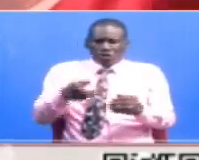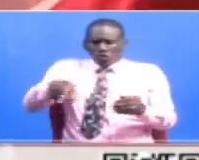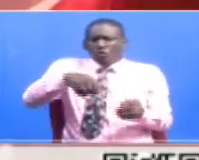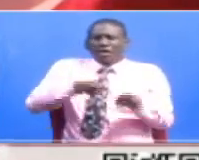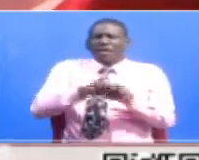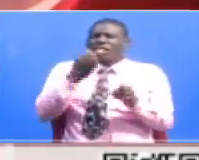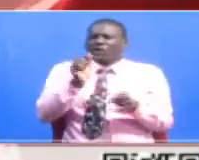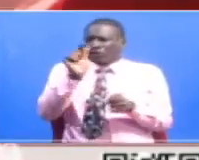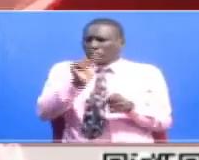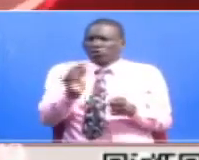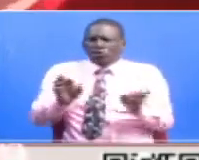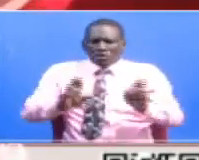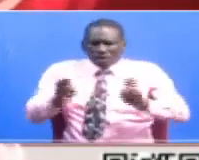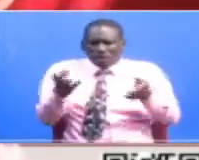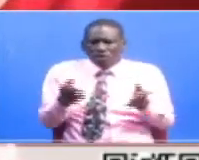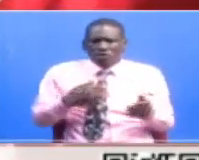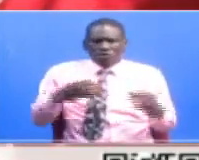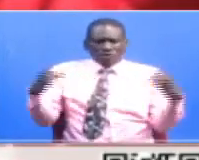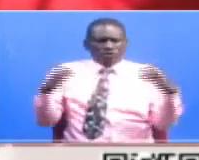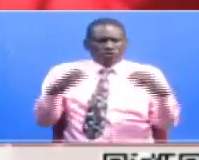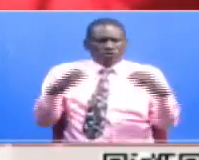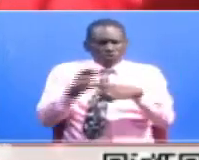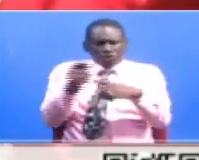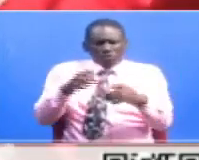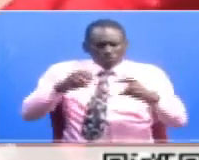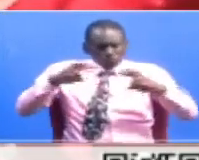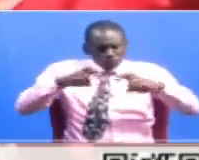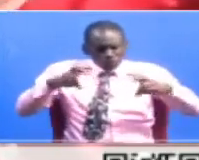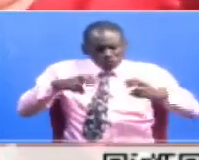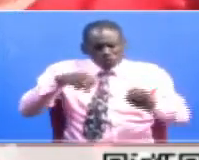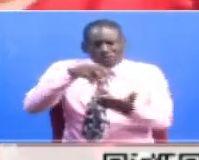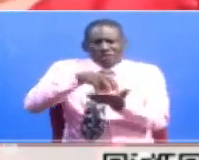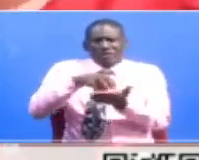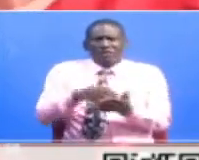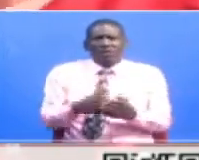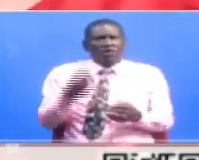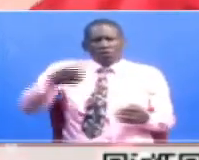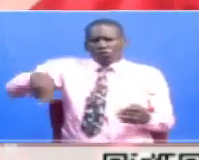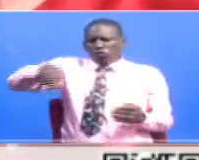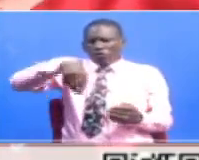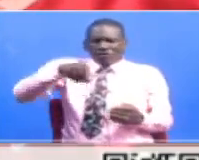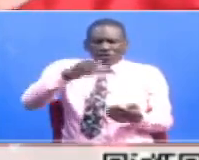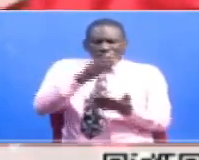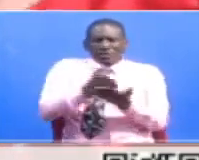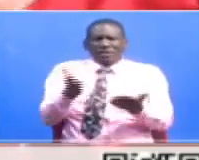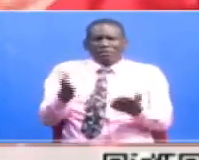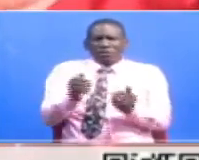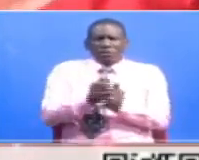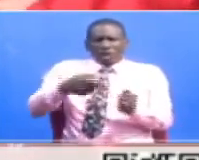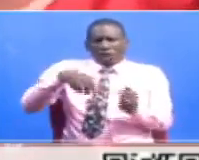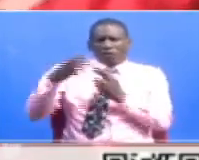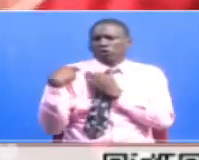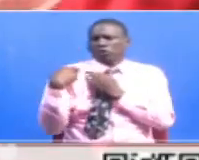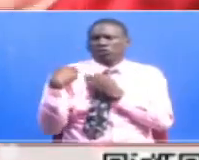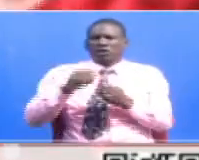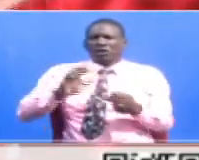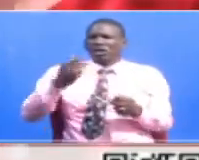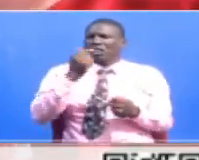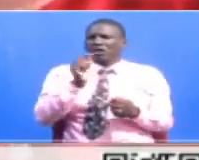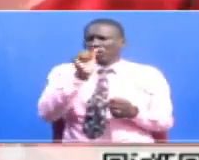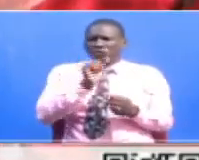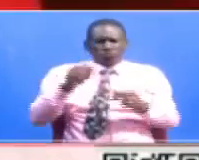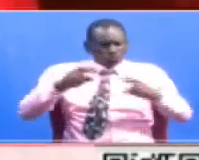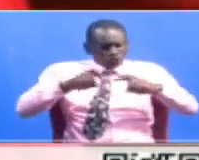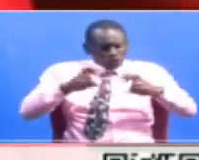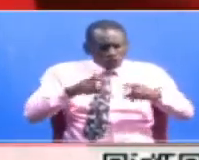we are always equipped because we have a team who are trained on tracing cases. So for us, it is something within our mandate as Kenya Red Cross to do the